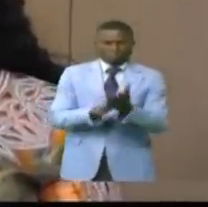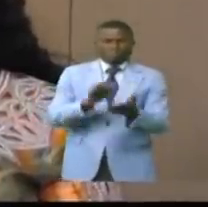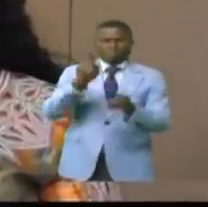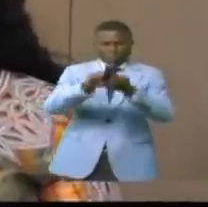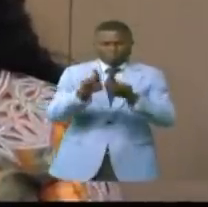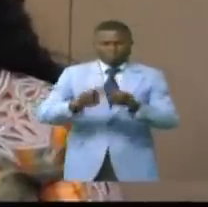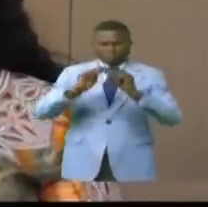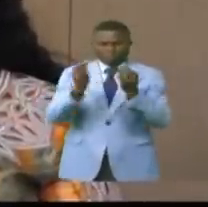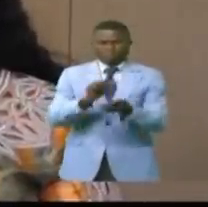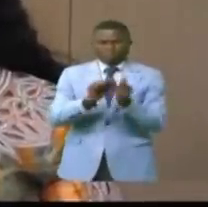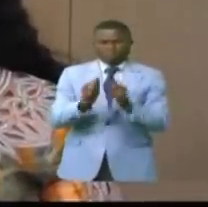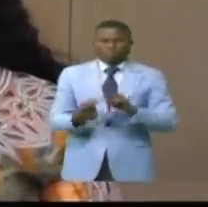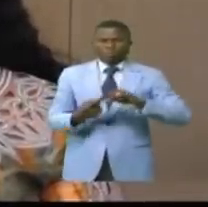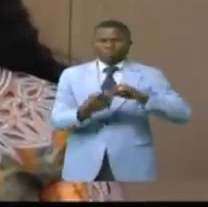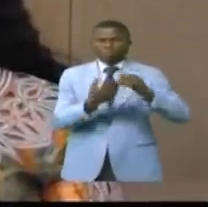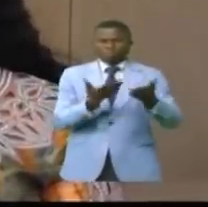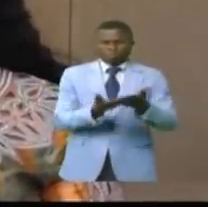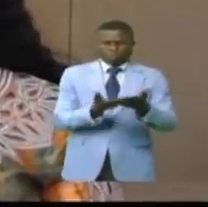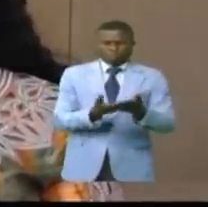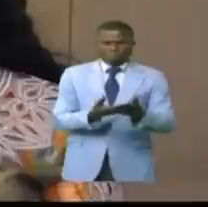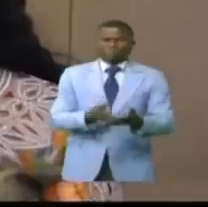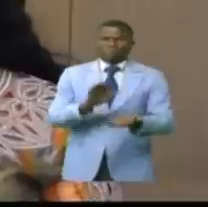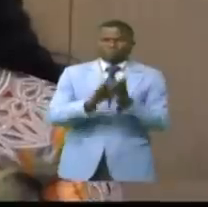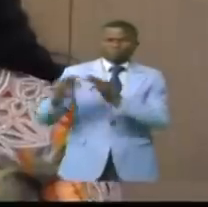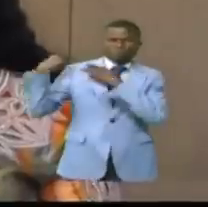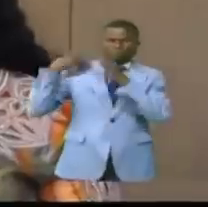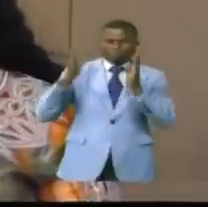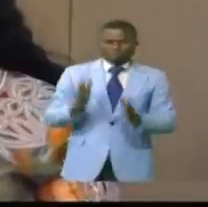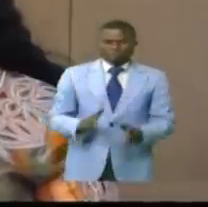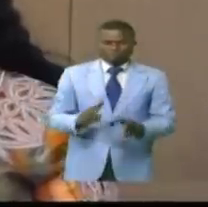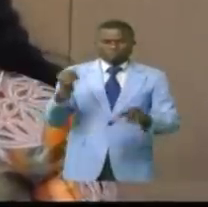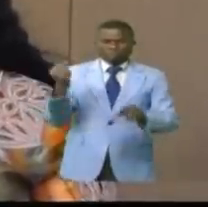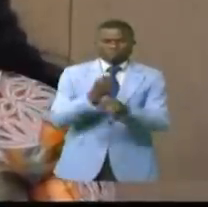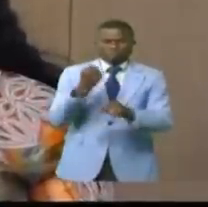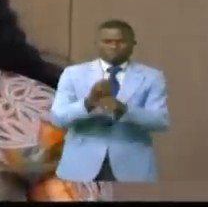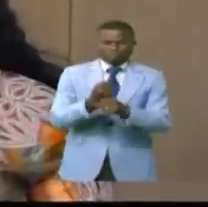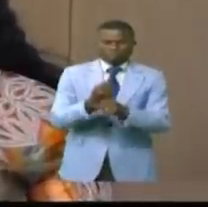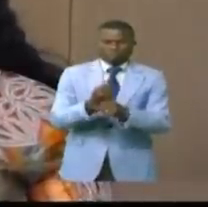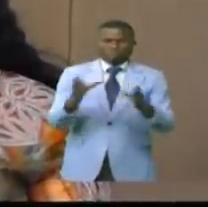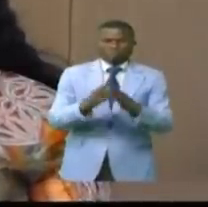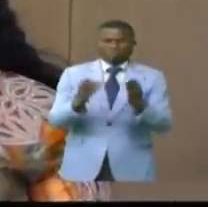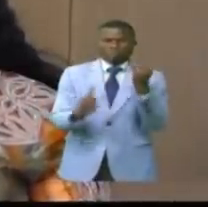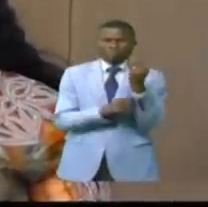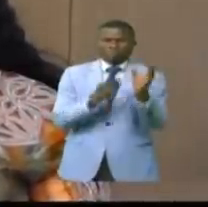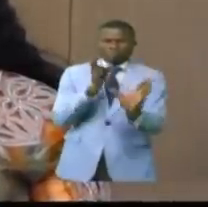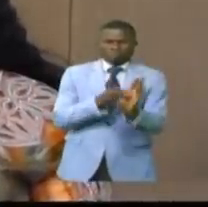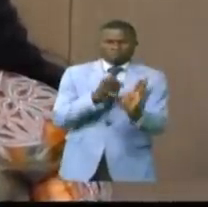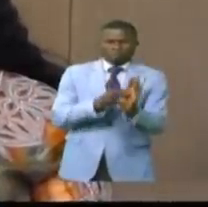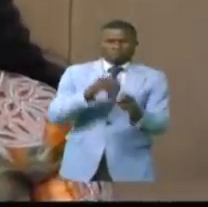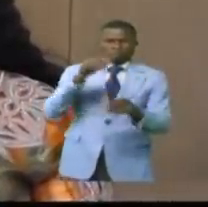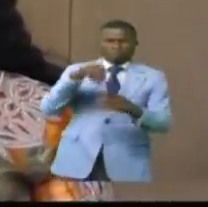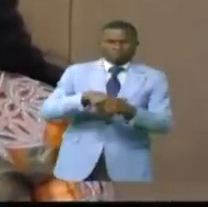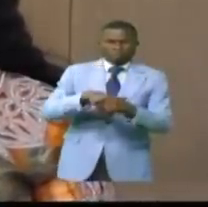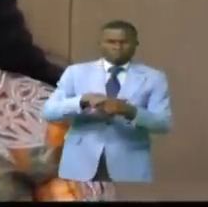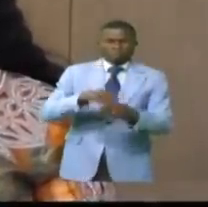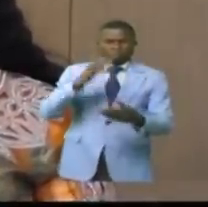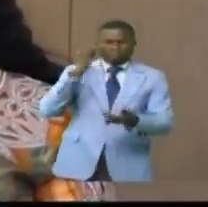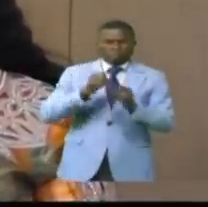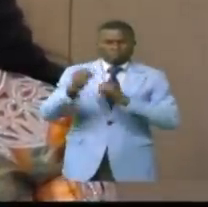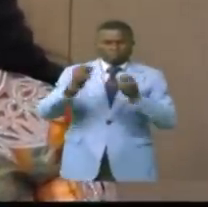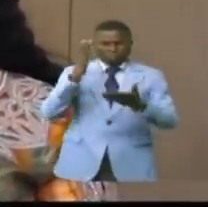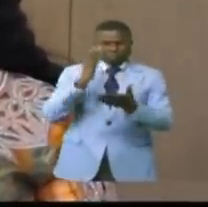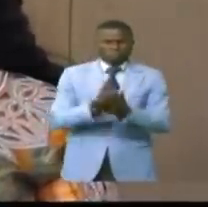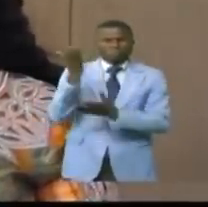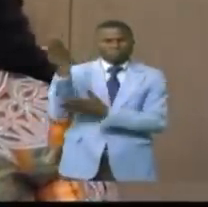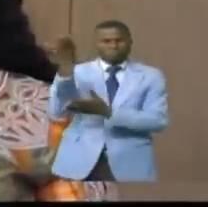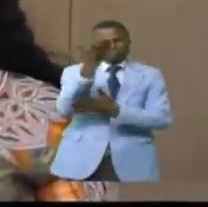problèmes spécifiques, de l'autonomisation et de l'emploi des personnes avec handicap à travers la lutte contre la